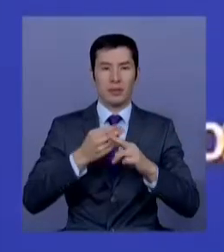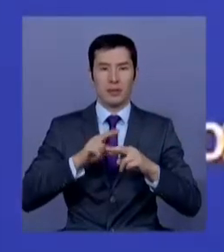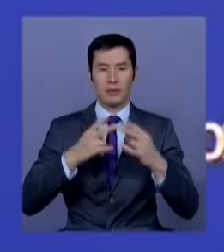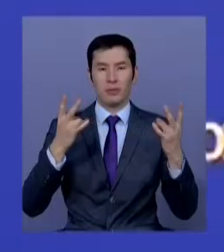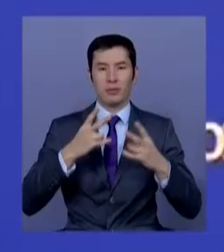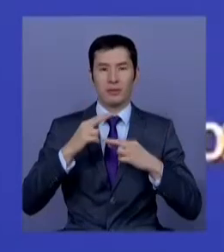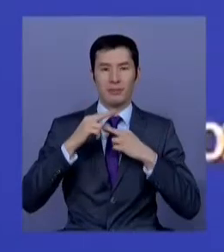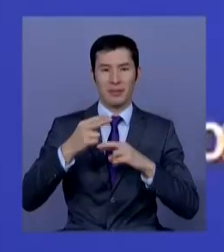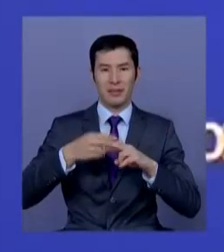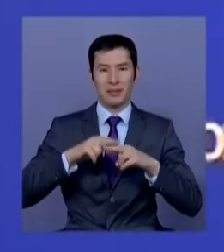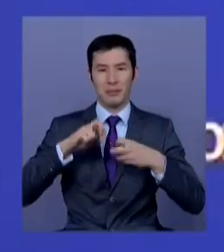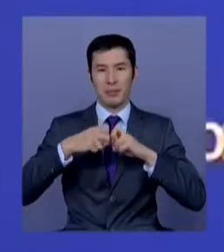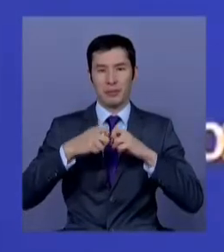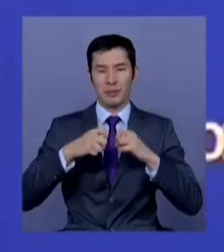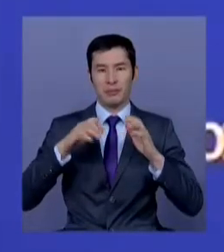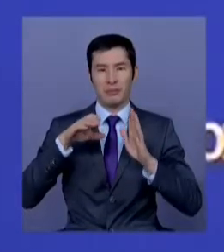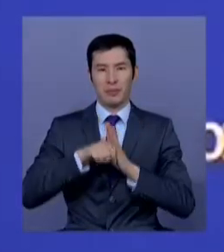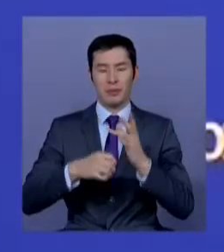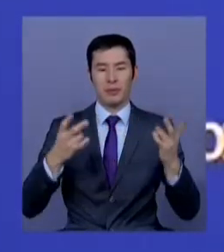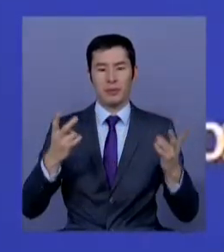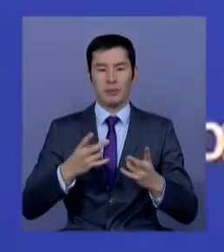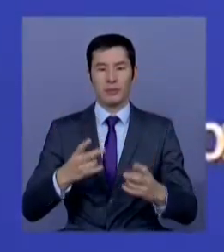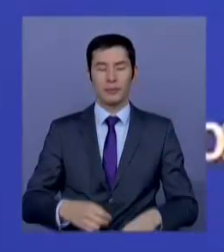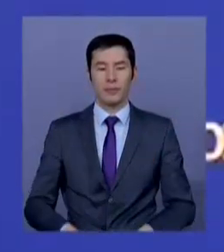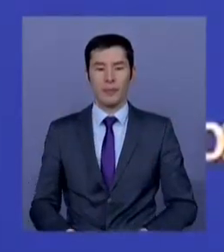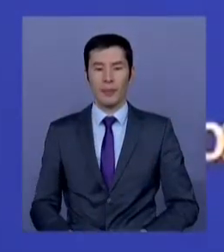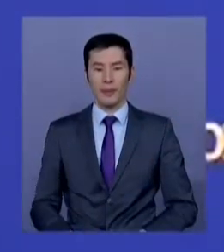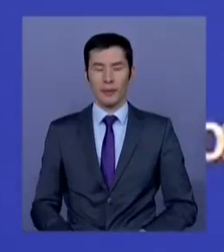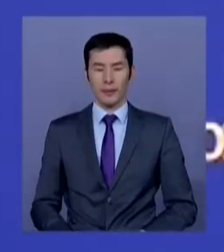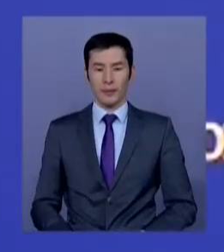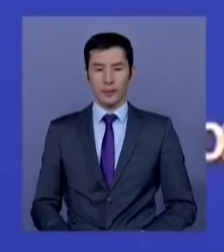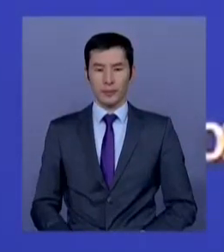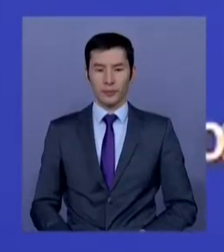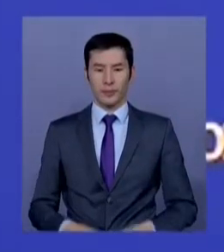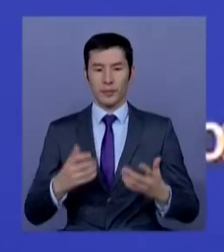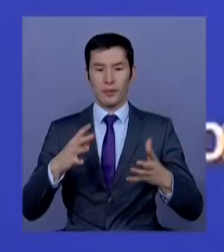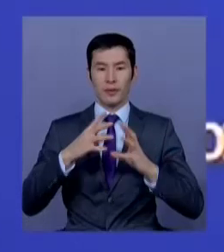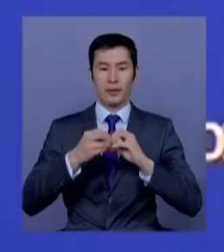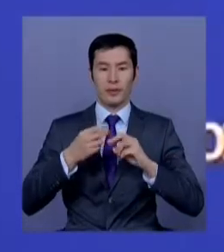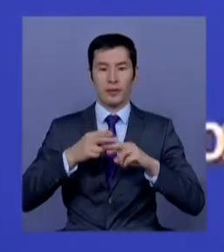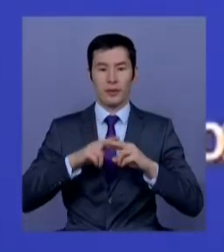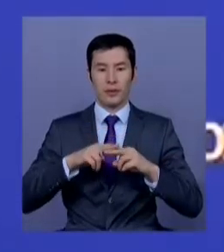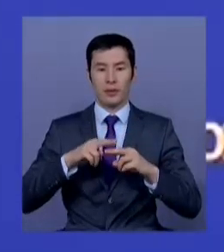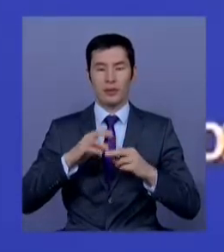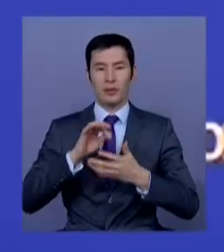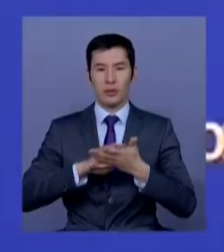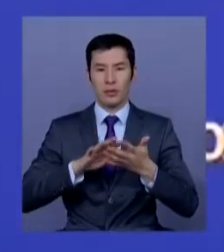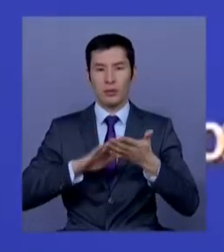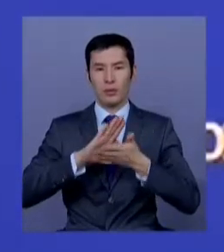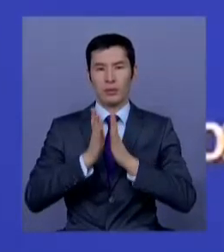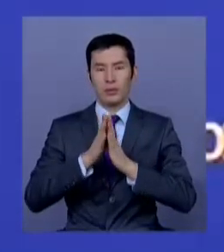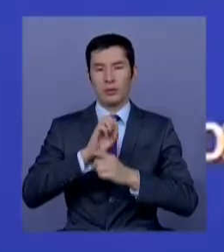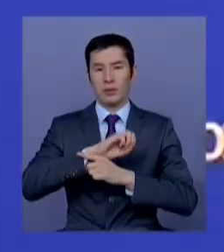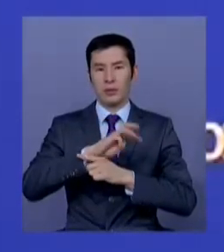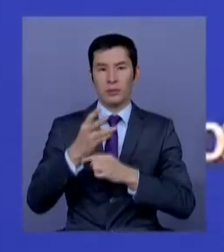Сондықтан құрылымдық бұлтарыс жүргізіп, сауда деңгейін 10%-ға дейін төмендету көзделген. Осылайша қалған салалардың деңгейін көтеруге жағдай жасауымыз